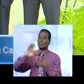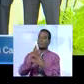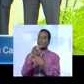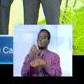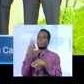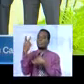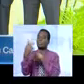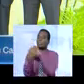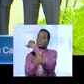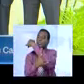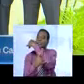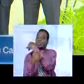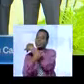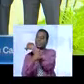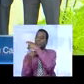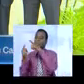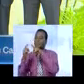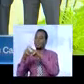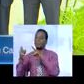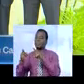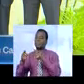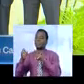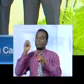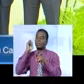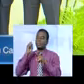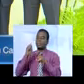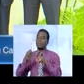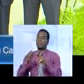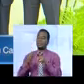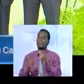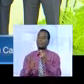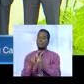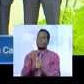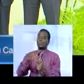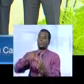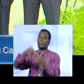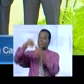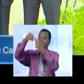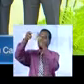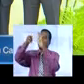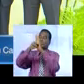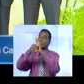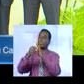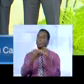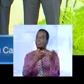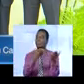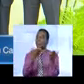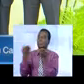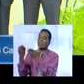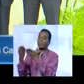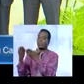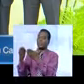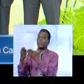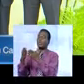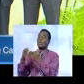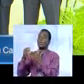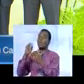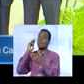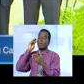mais j'étais plus particulièrement porteur d'un message spécial